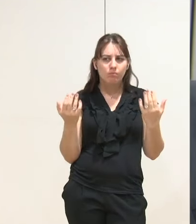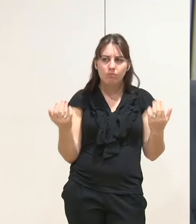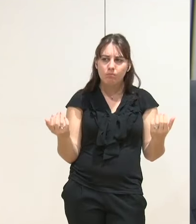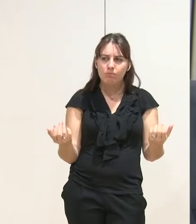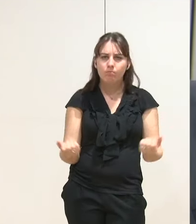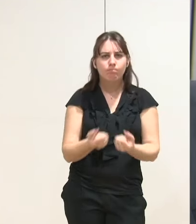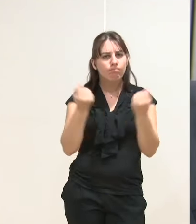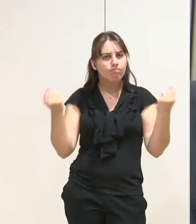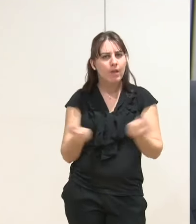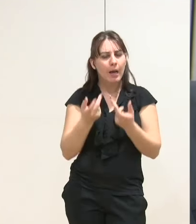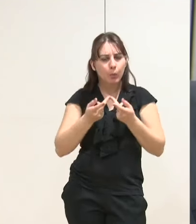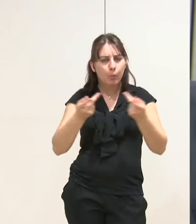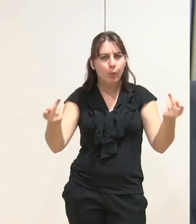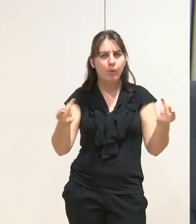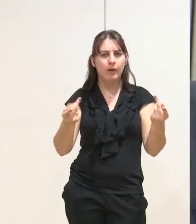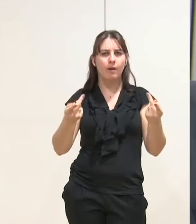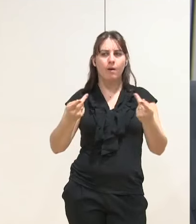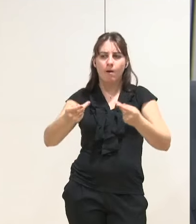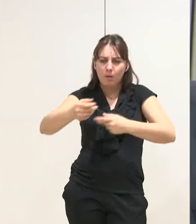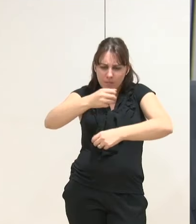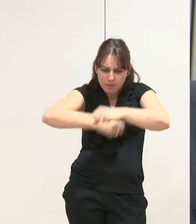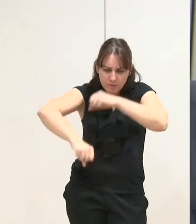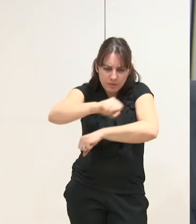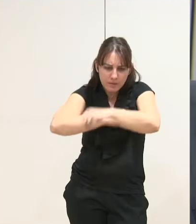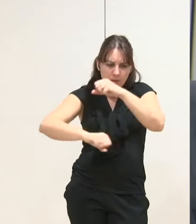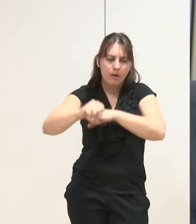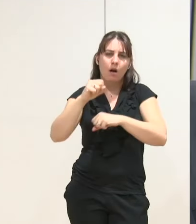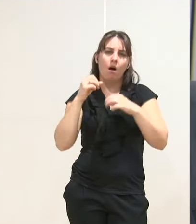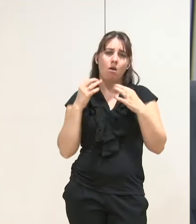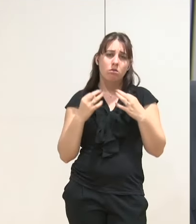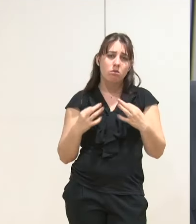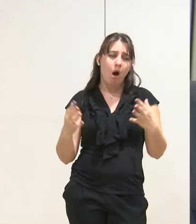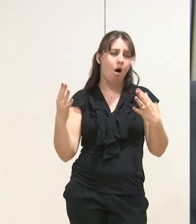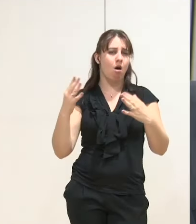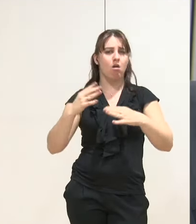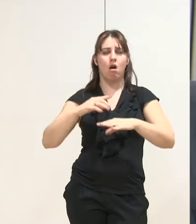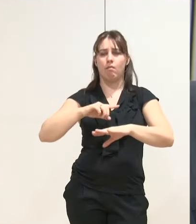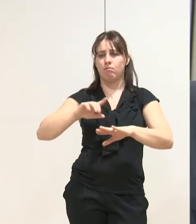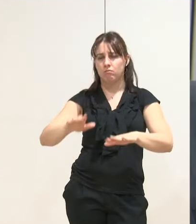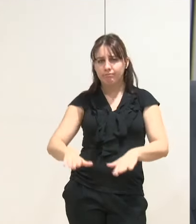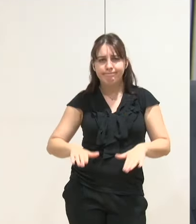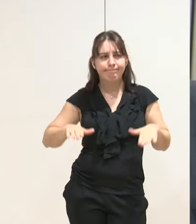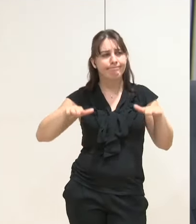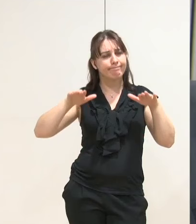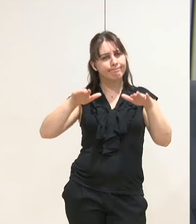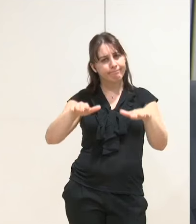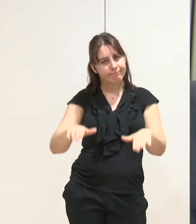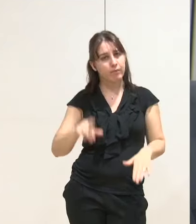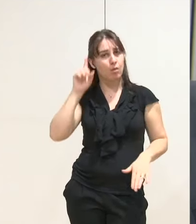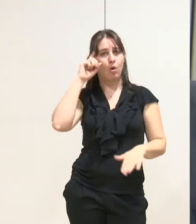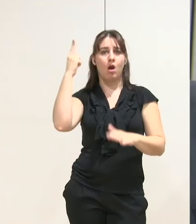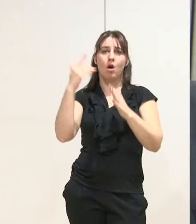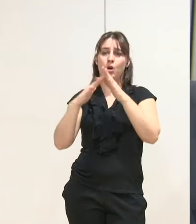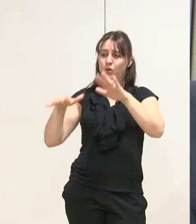publique est extrêmement lent puisque donc en 2015 une